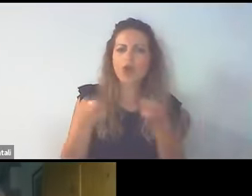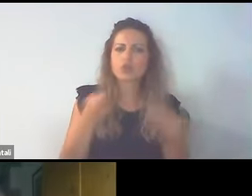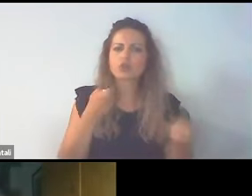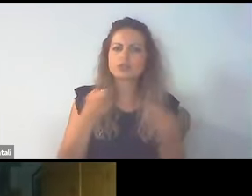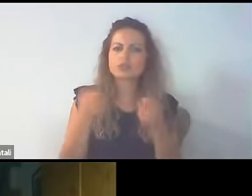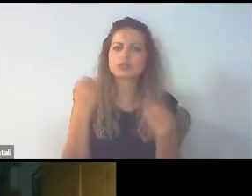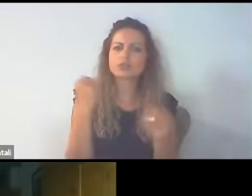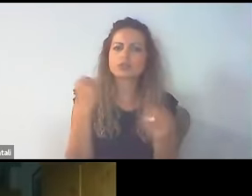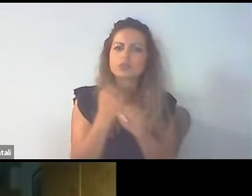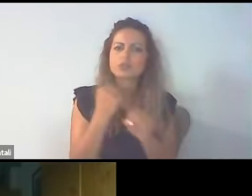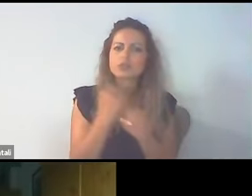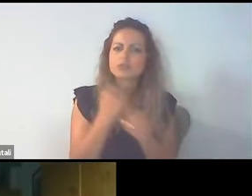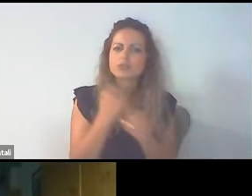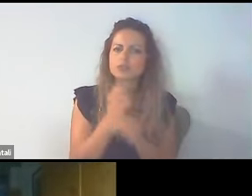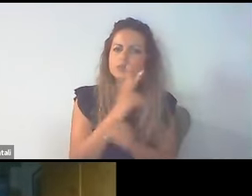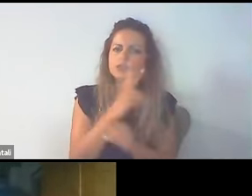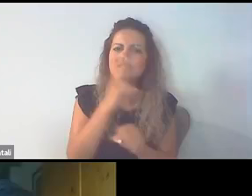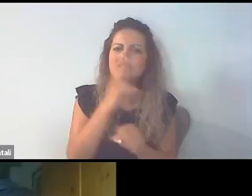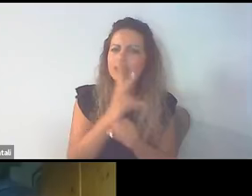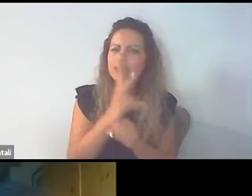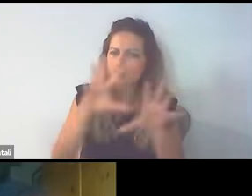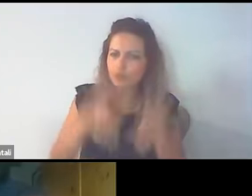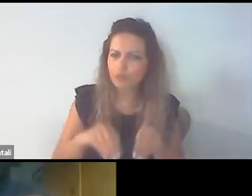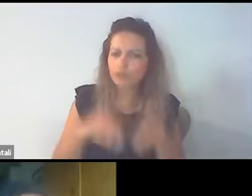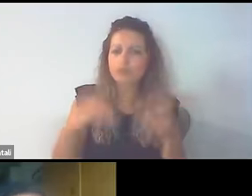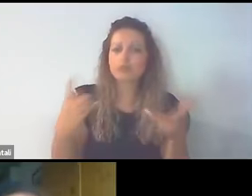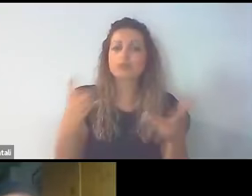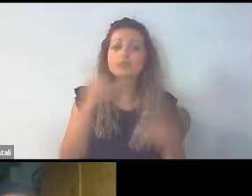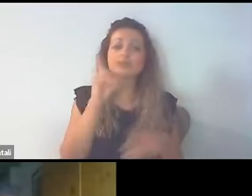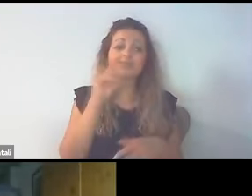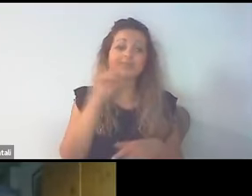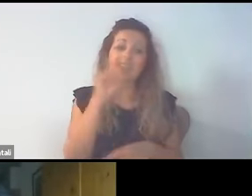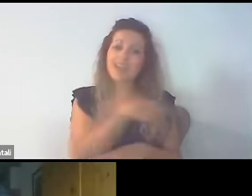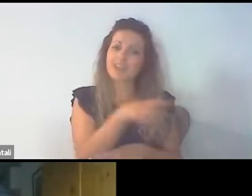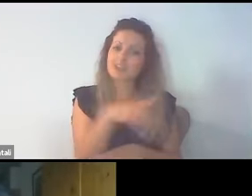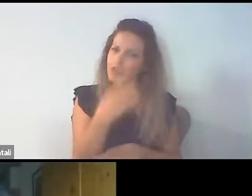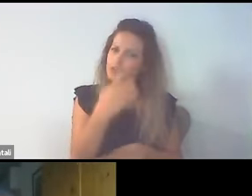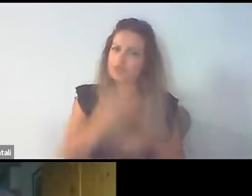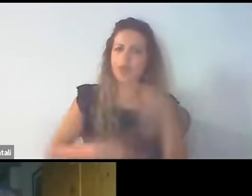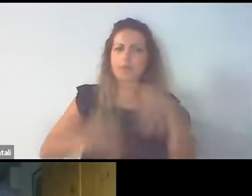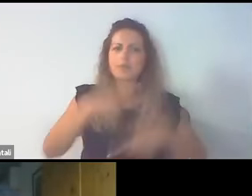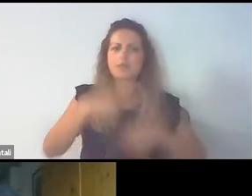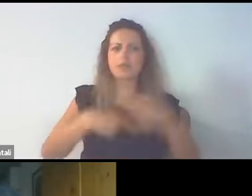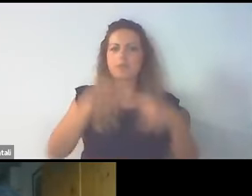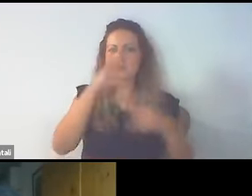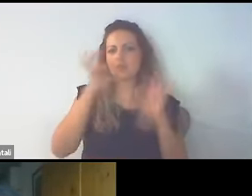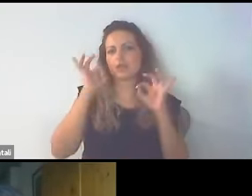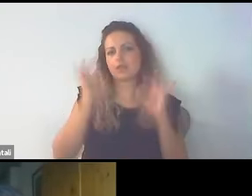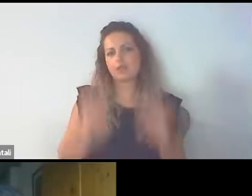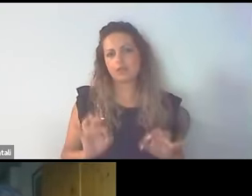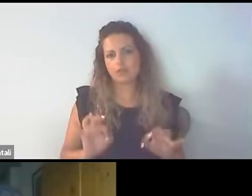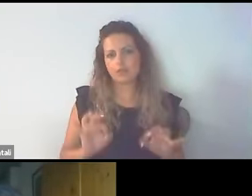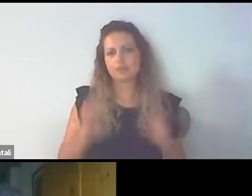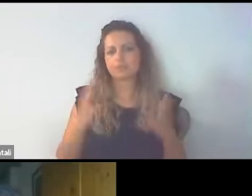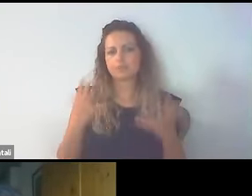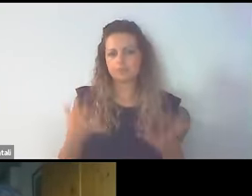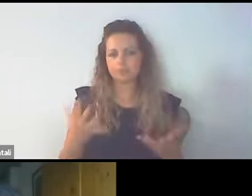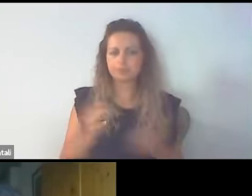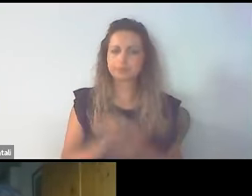εργαζομένων στο σεξ, καθώς αυτές είναι αυτές που έχουν την πραγματική εμπειρία και καταλαβαίνουν τι δουλεύει.